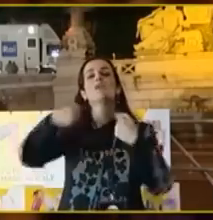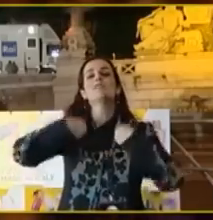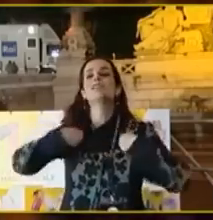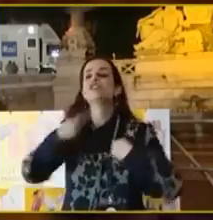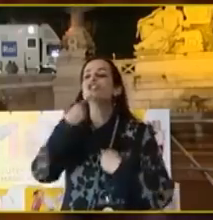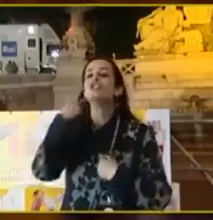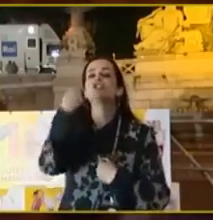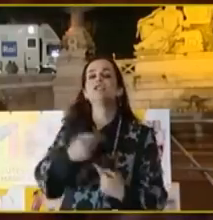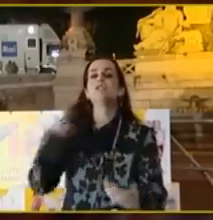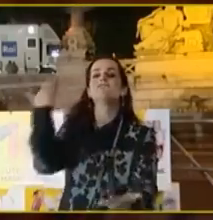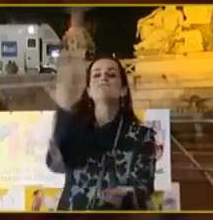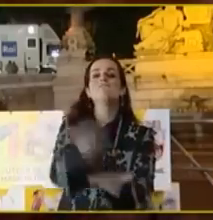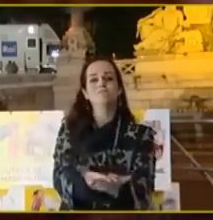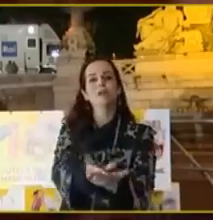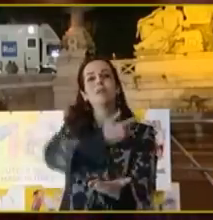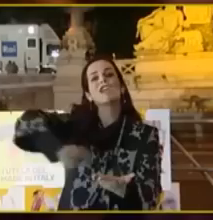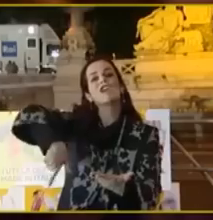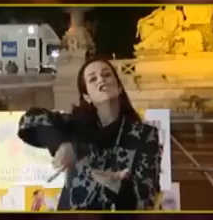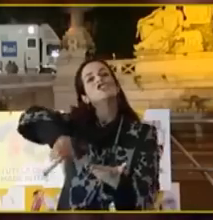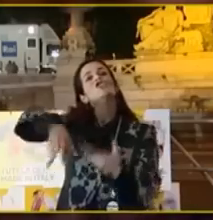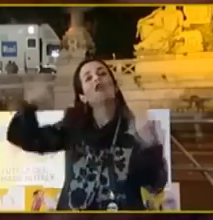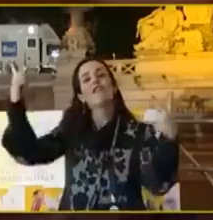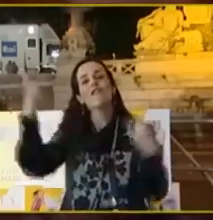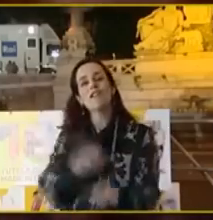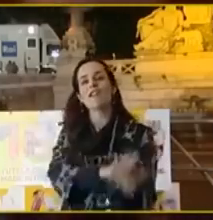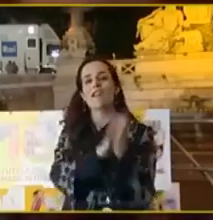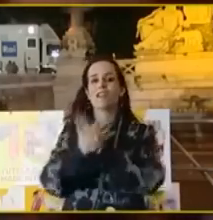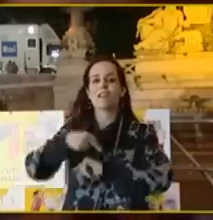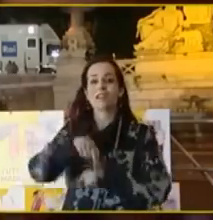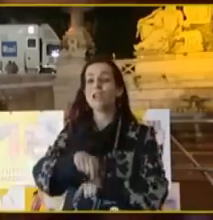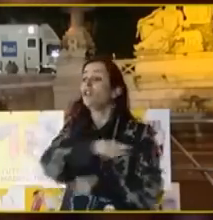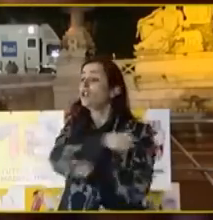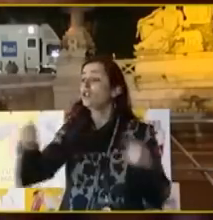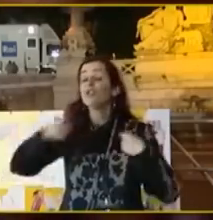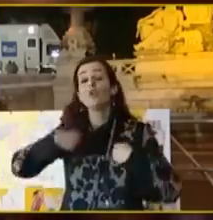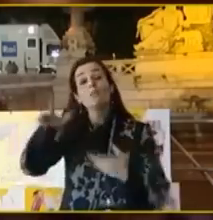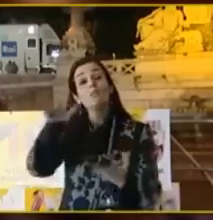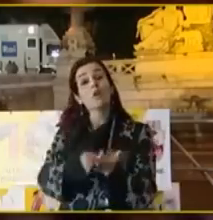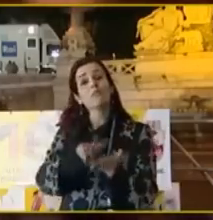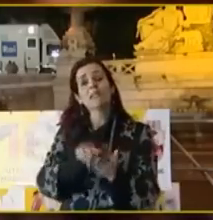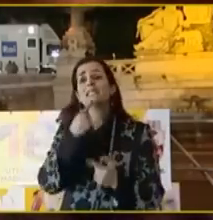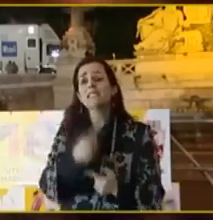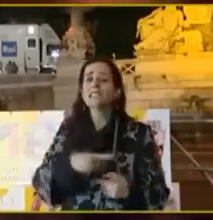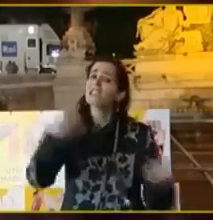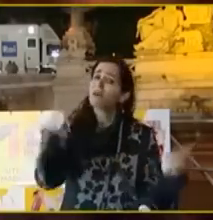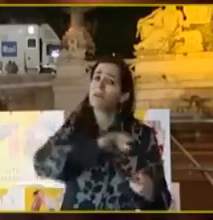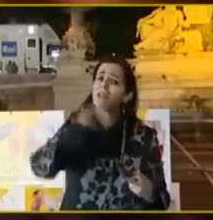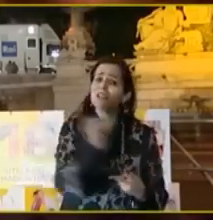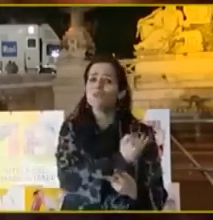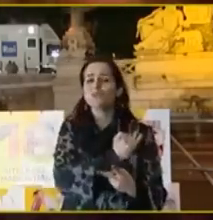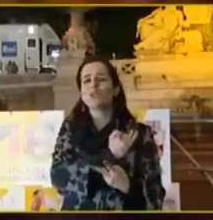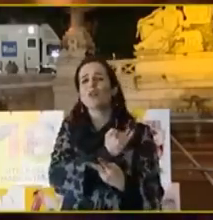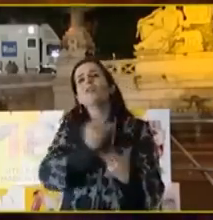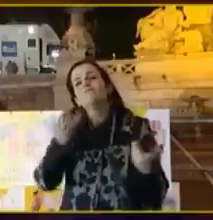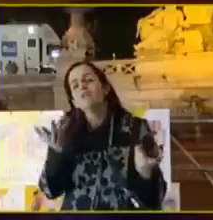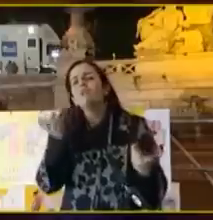sappiamo che possiamo mantenerle. Non vi possiamo promettere che andrà tutto bene. Anzi, ve lo assicuriamo, non sarà tutto rose e